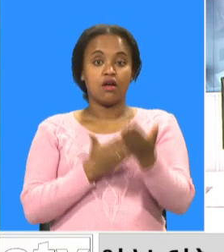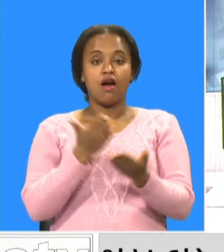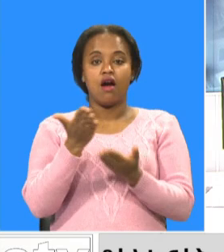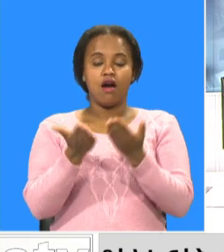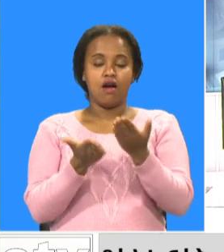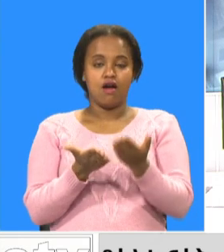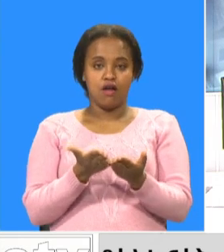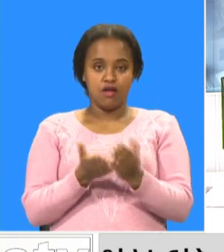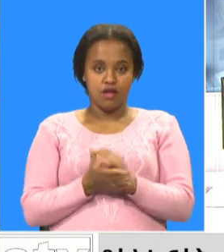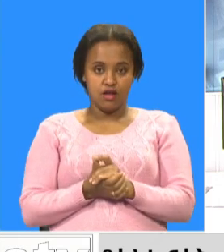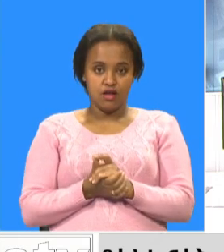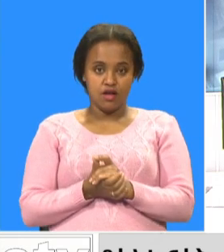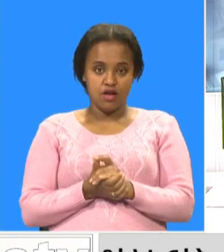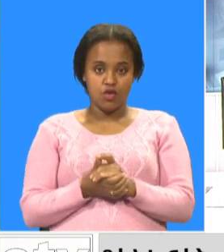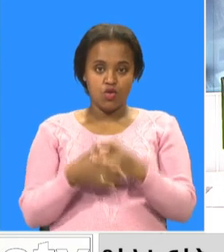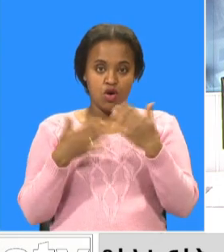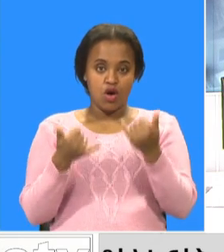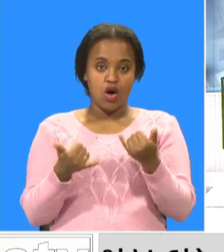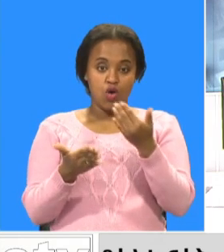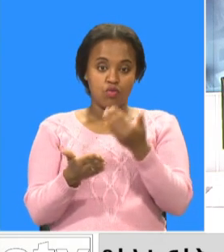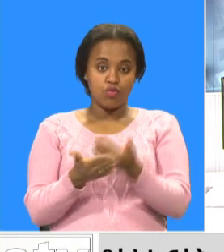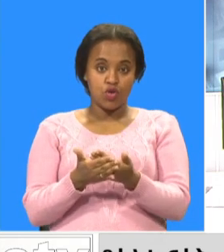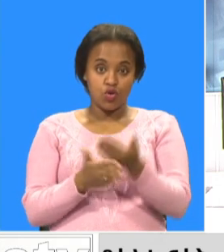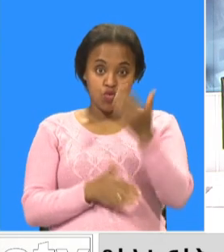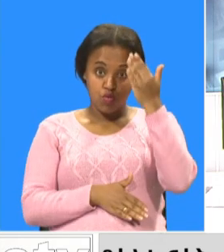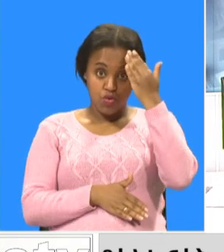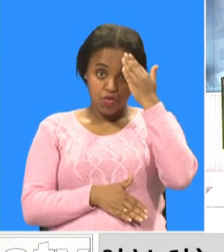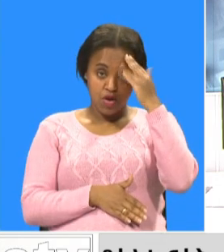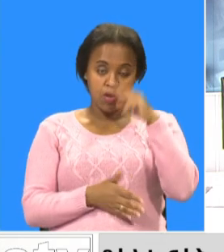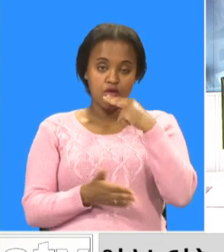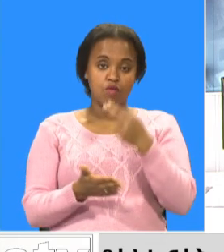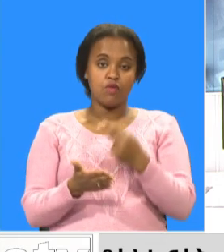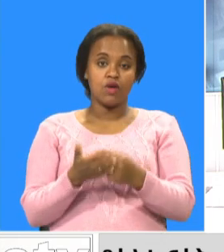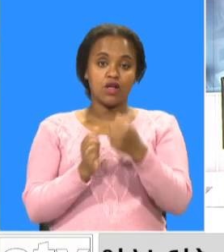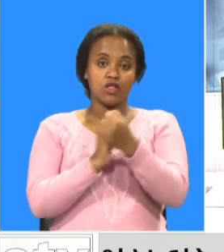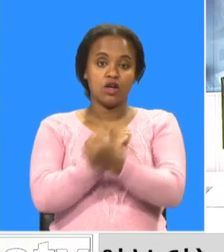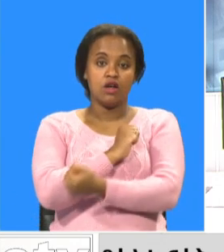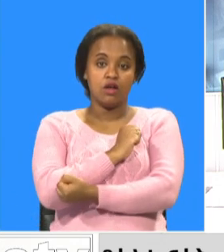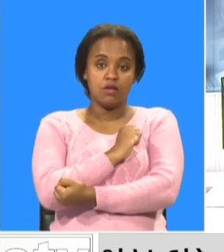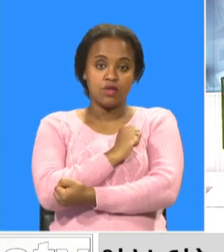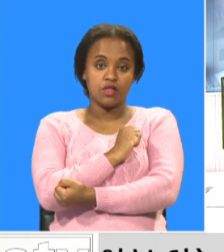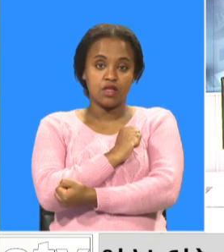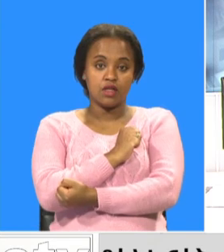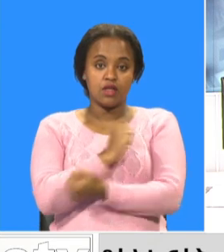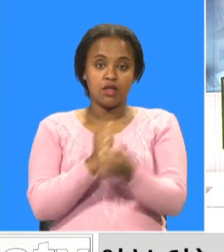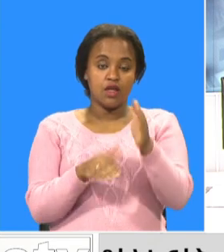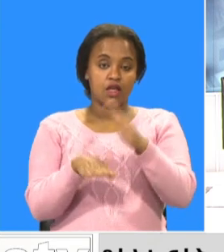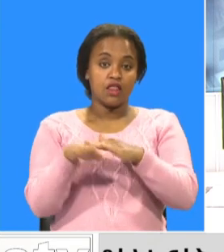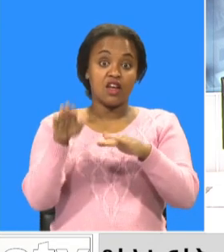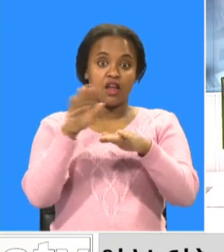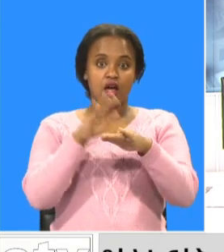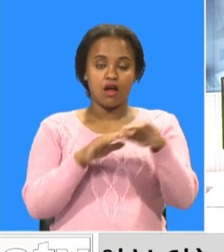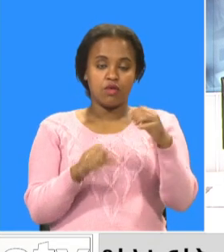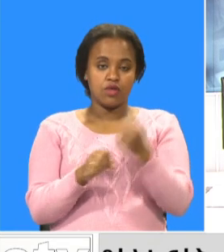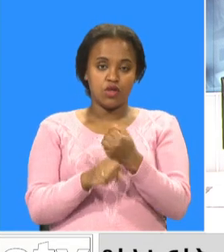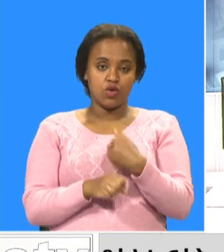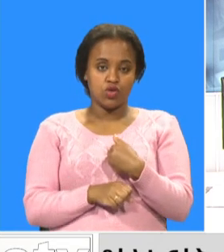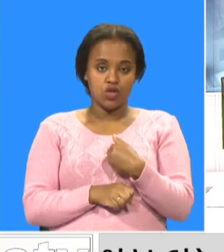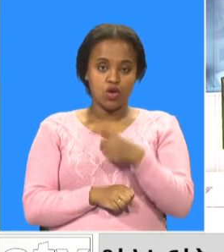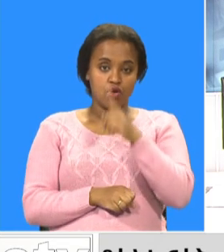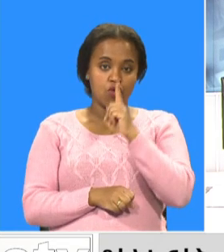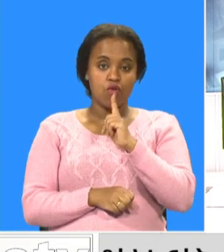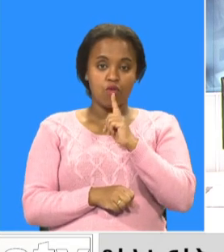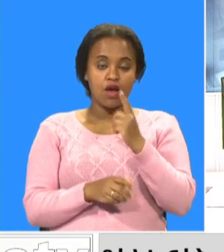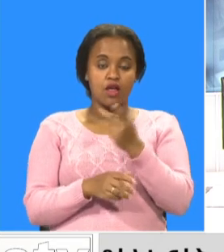አገለግላለሁ። አሁን በቅርቡ በማቀው መረጃ መሰረት እንግዲህ ተደራራቢ ስራዎች አሉ። ኖርማሊ